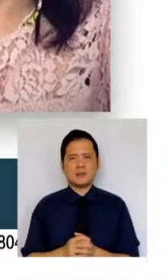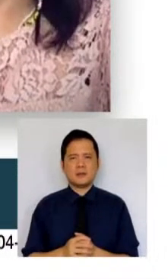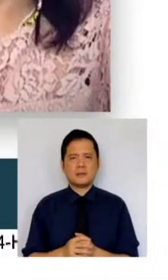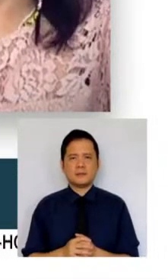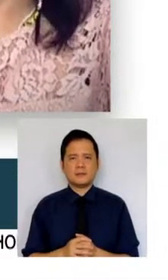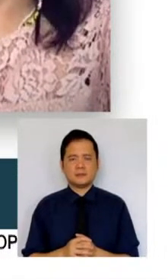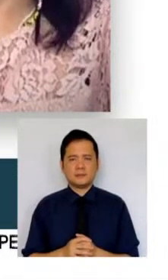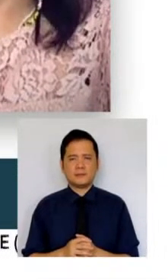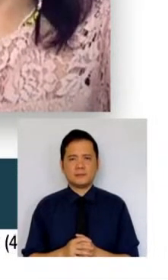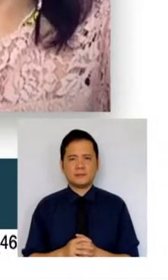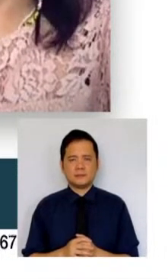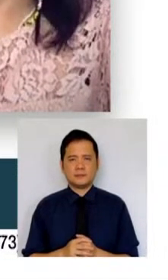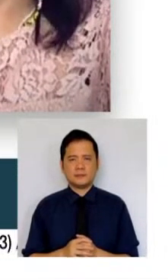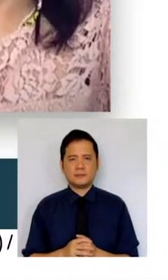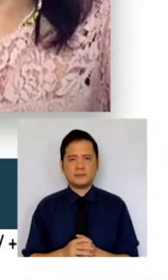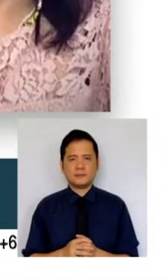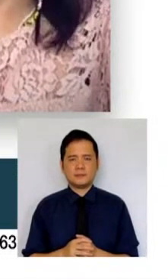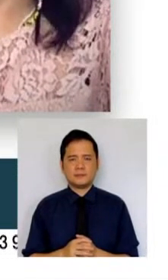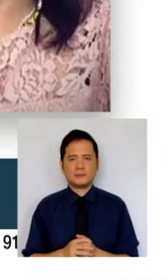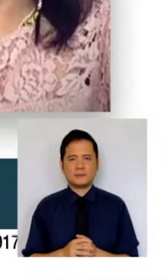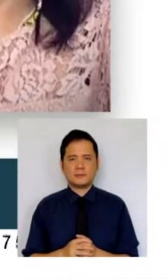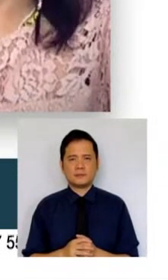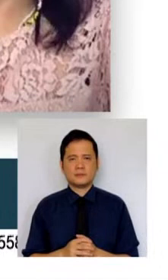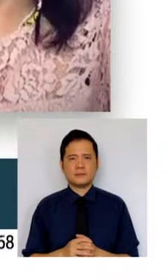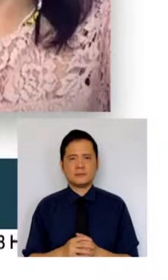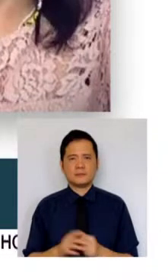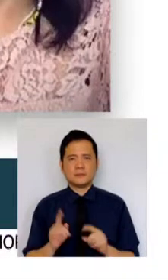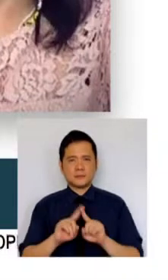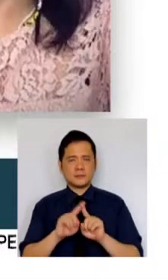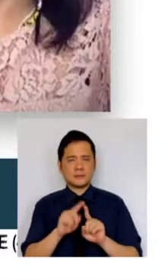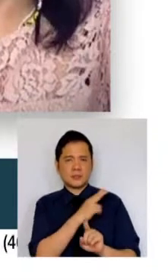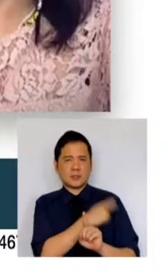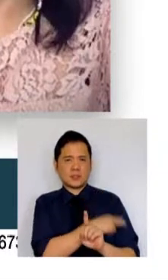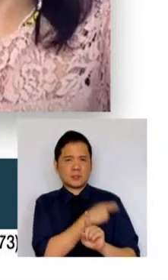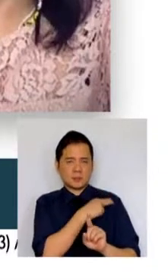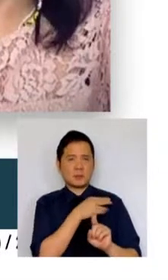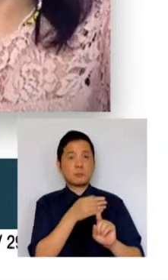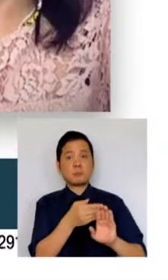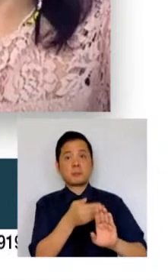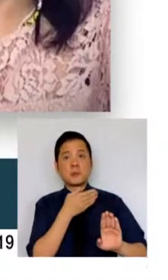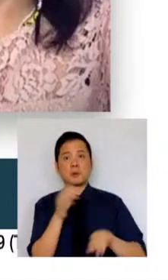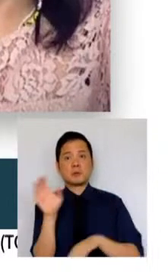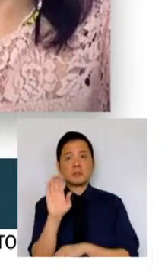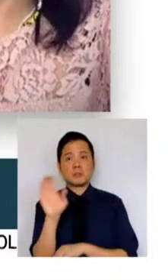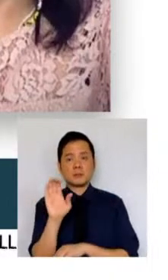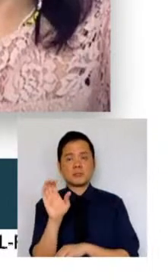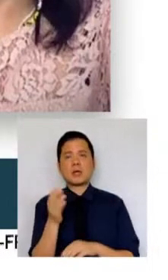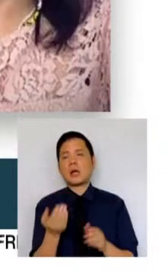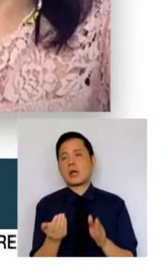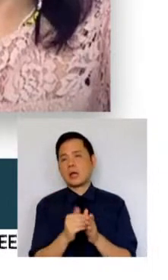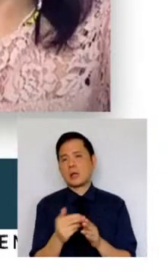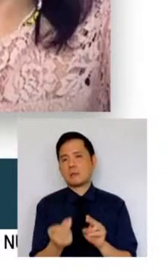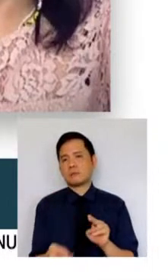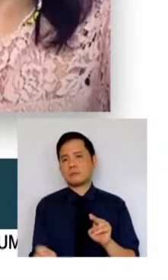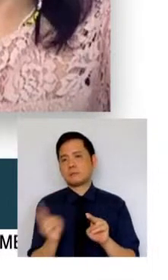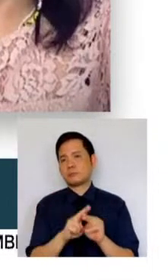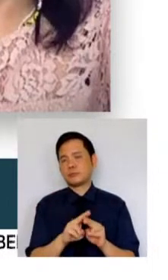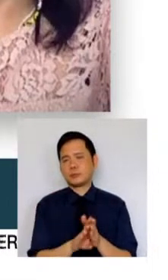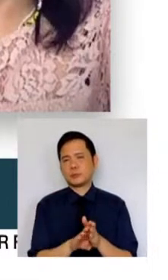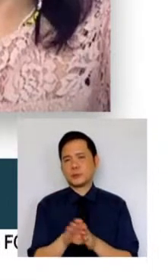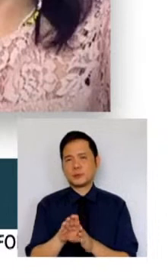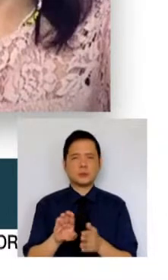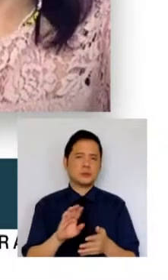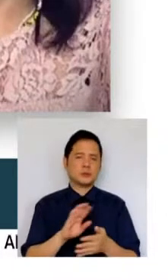mga ospital, yung bago ho magpasko, bigla hong nagkaroon ng pasyente, umabot